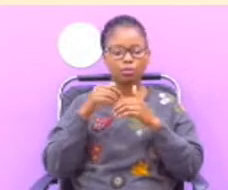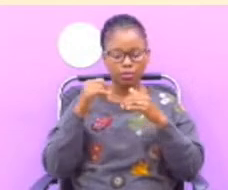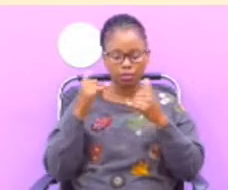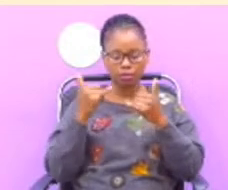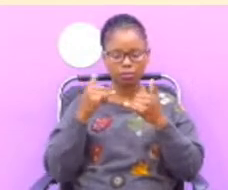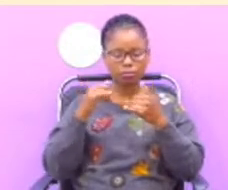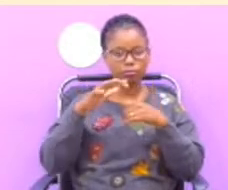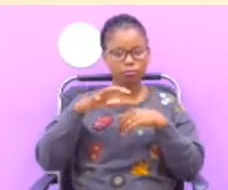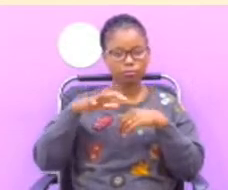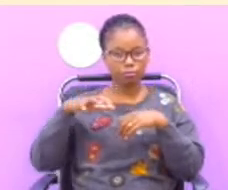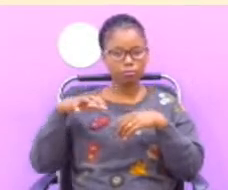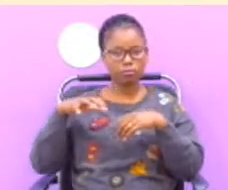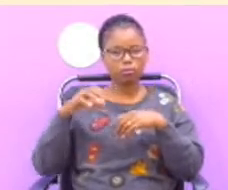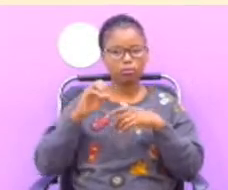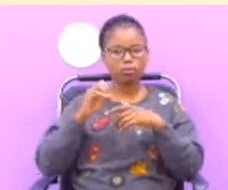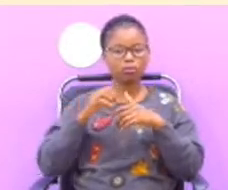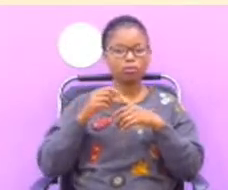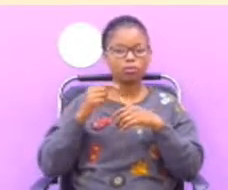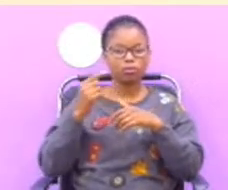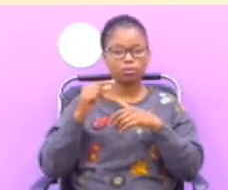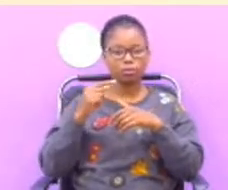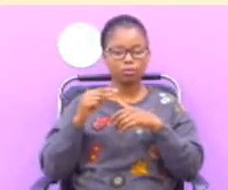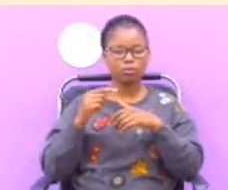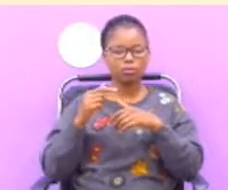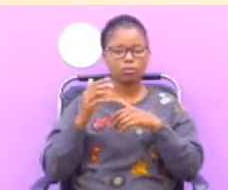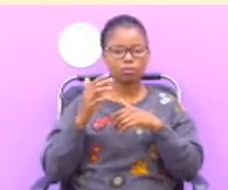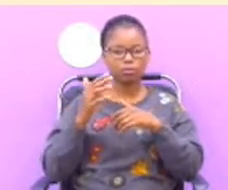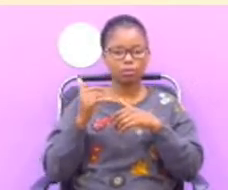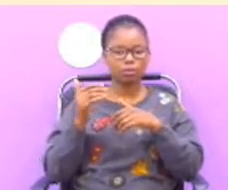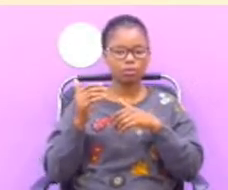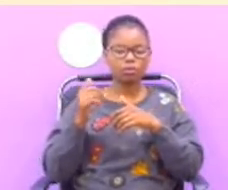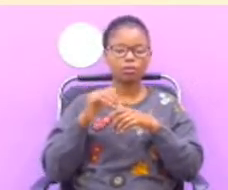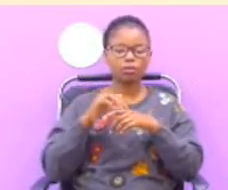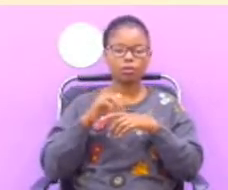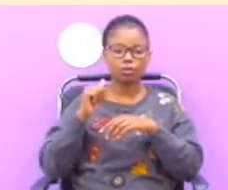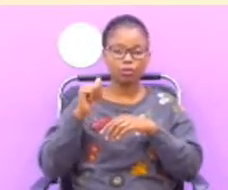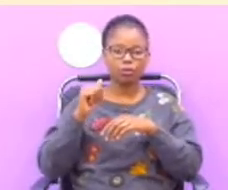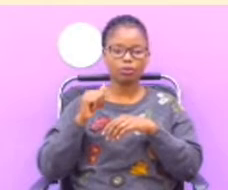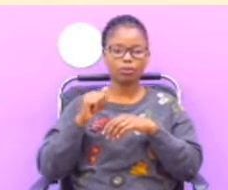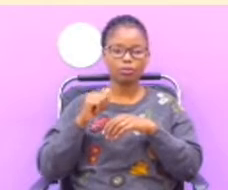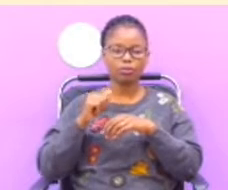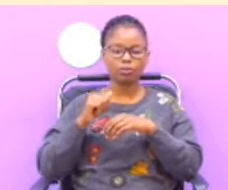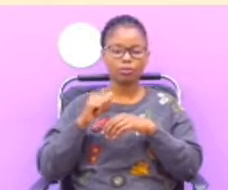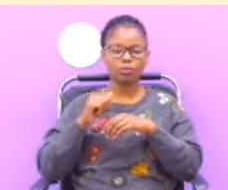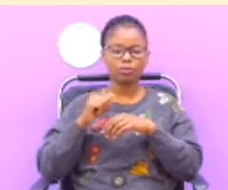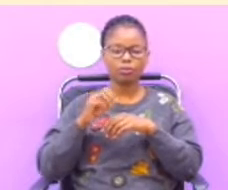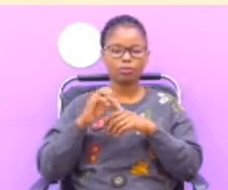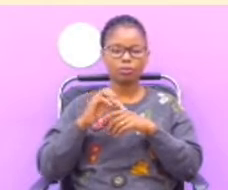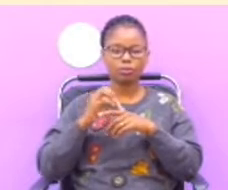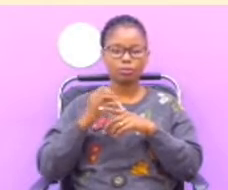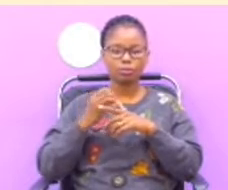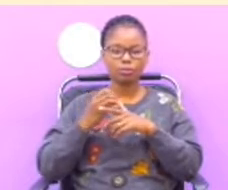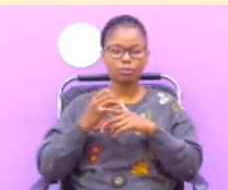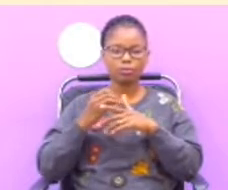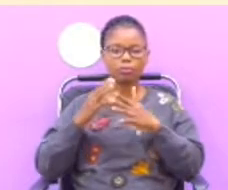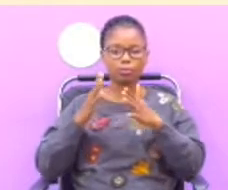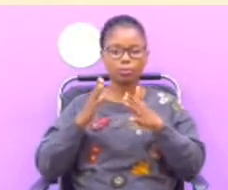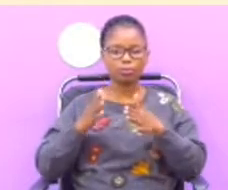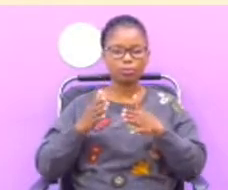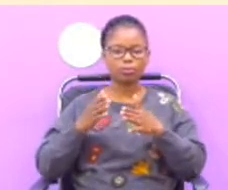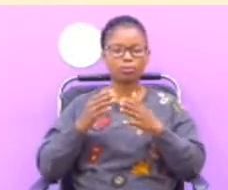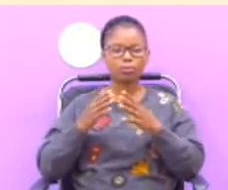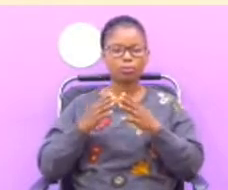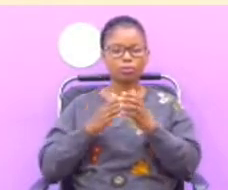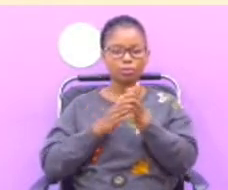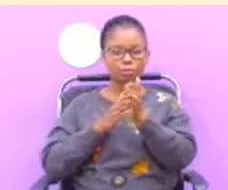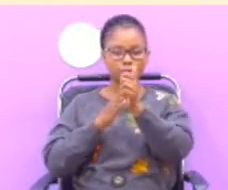na unyimagarie kana ujoere bolt na uba kana kwa mwana kwa kule mukuru ekuo omwire nyimagarie